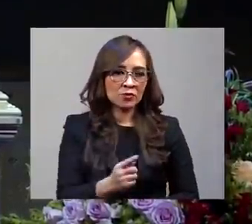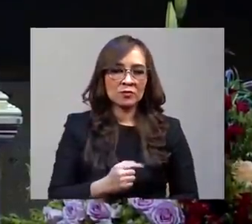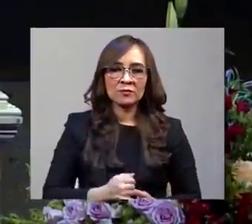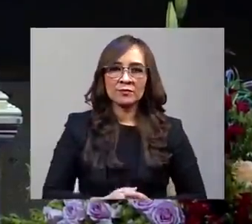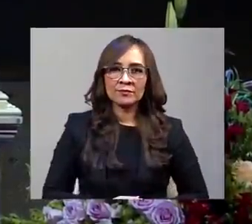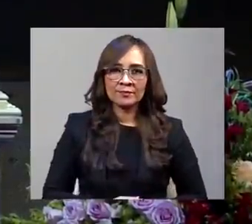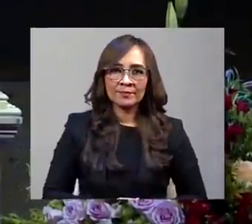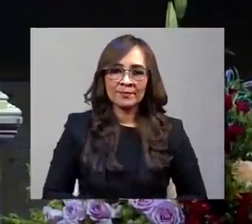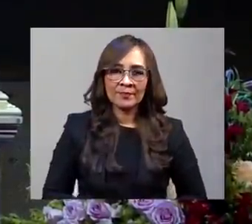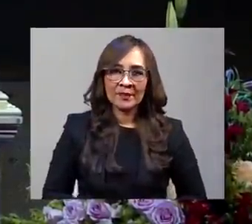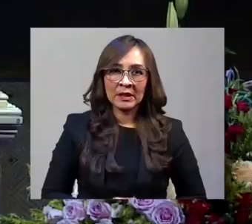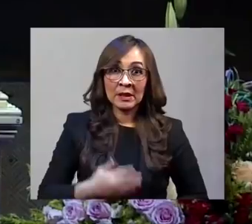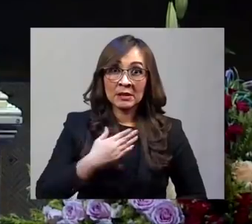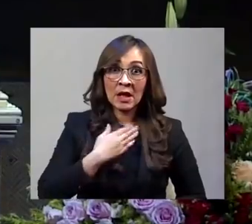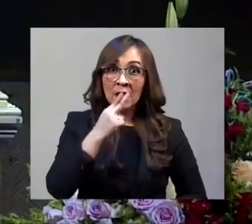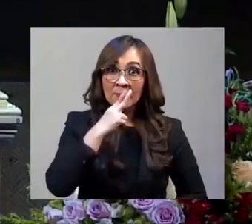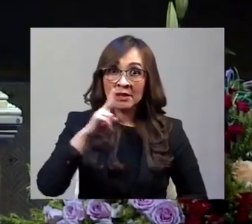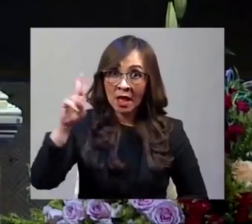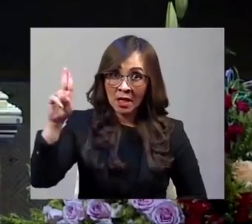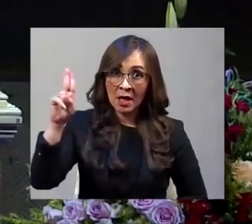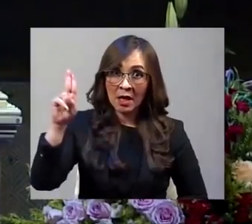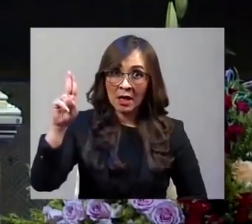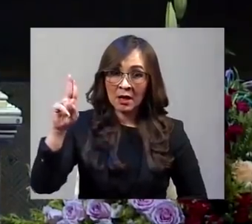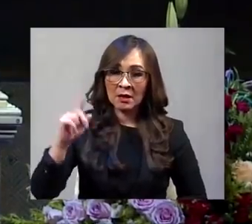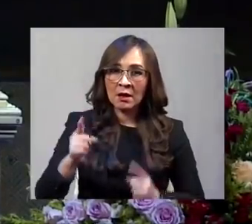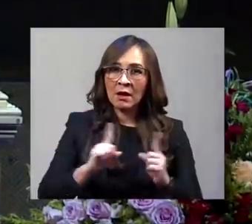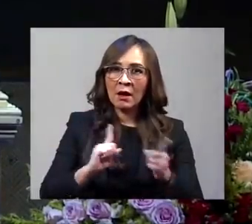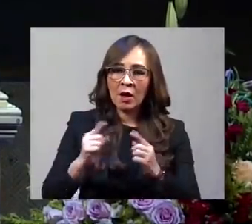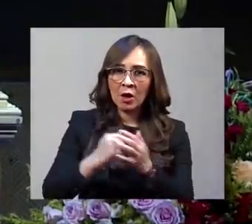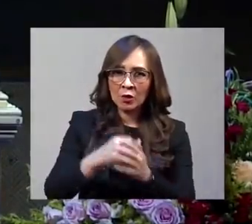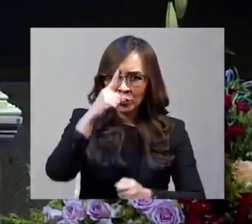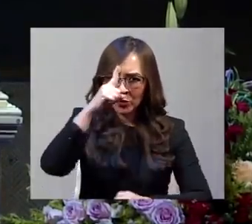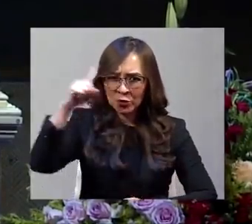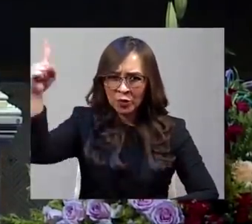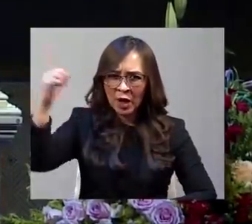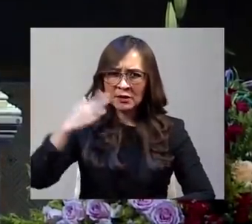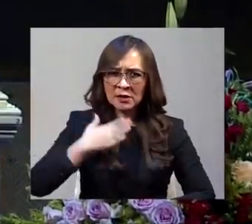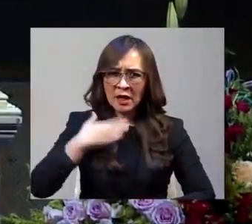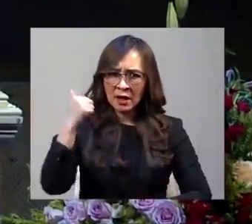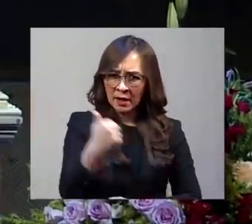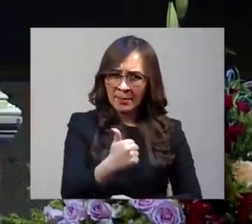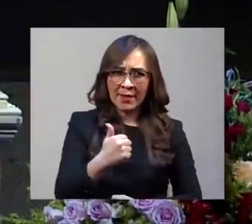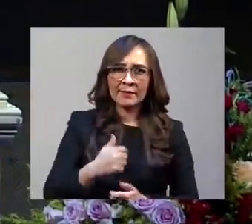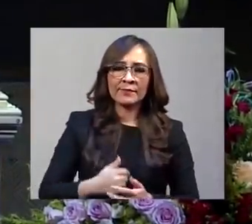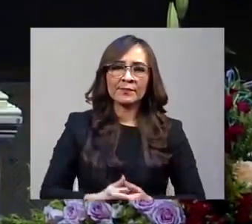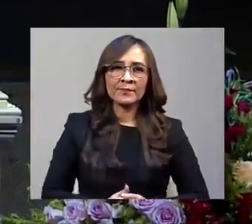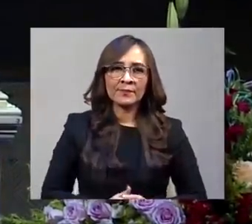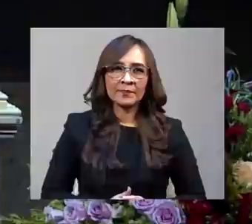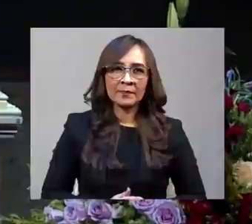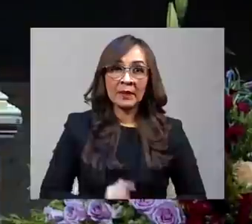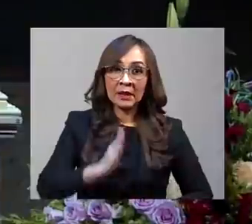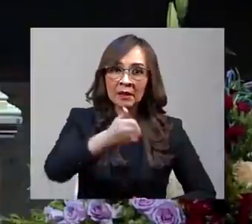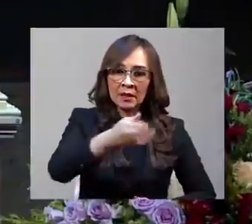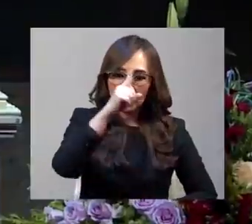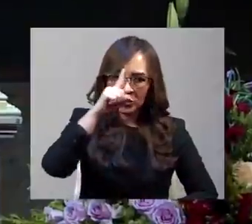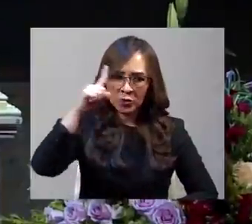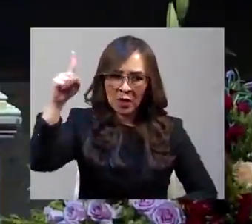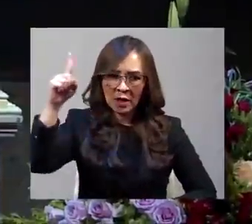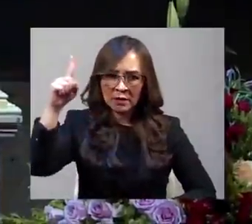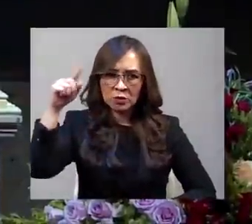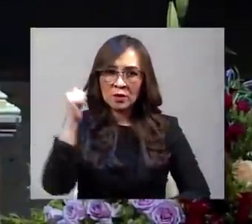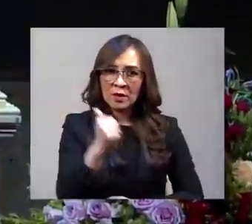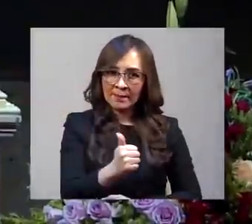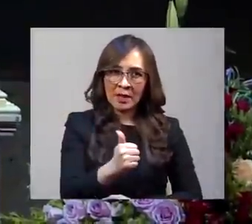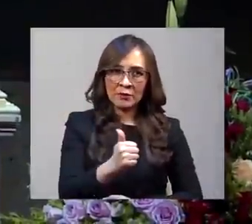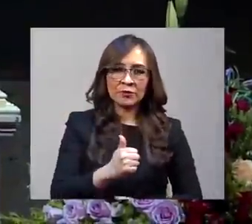Iya kan? Saya percaya my God is a progressive God. Tapi kalau saudara percaya ikut Tuhan mau mundur, silakan saudara. Ya kan